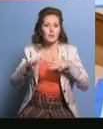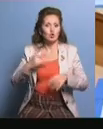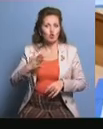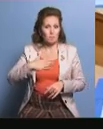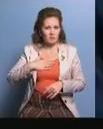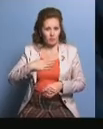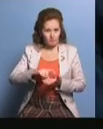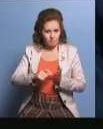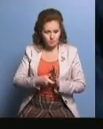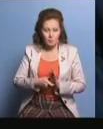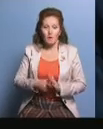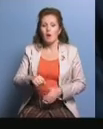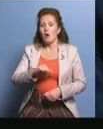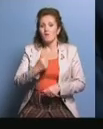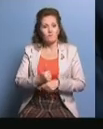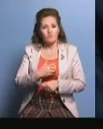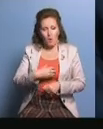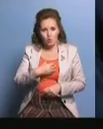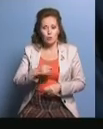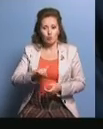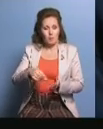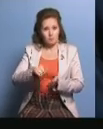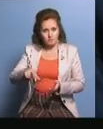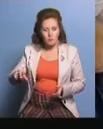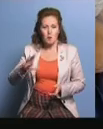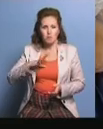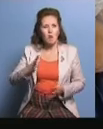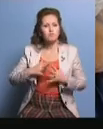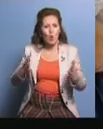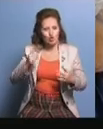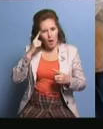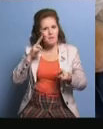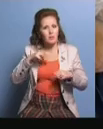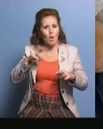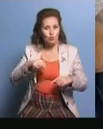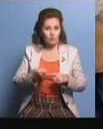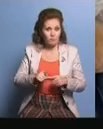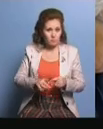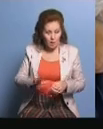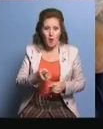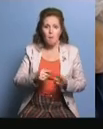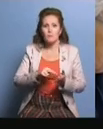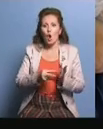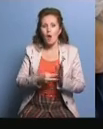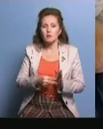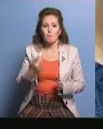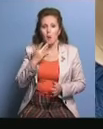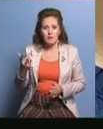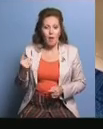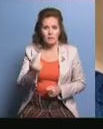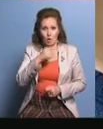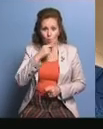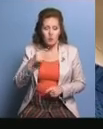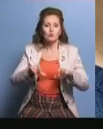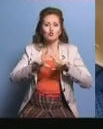чтобы разбирающихся в системе ЖКХ горожан стало как можно больше. Для этого проект партии «Единая Россия. Школа грамотного потребителя»